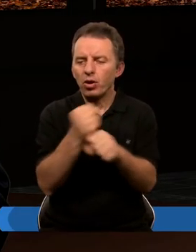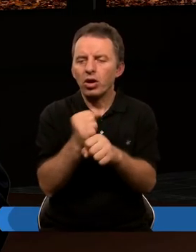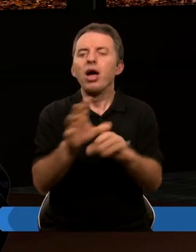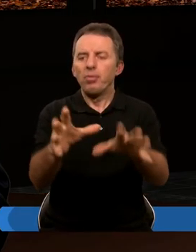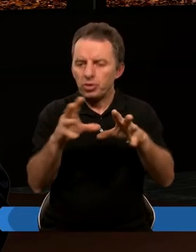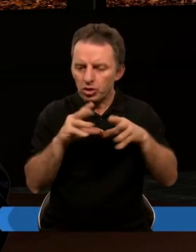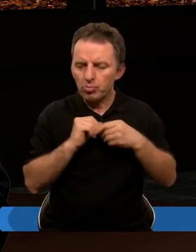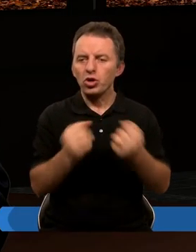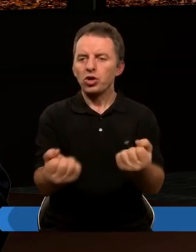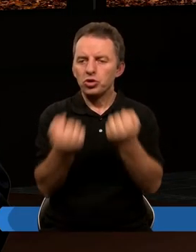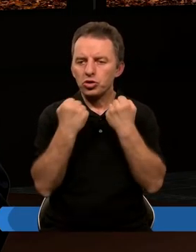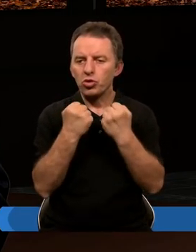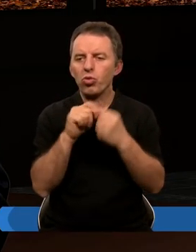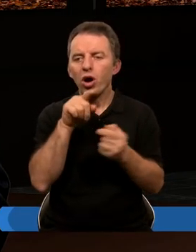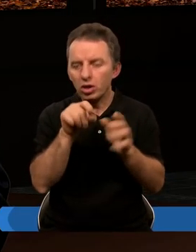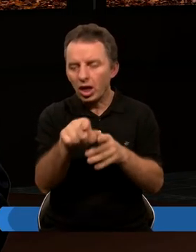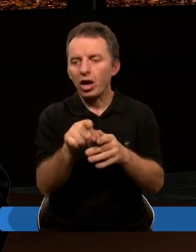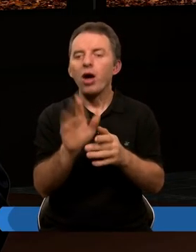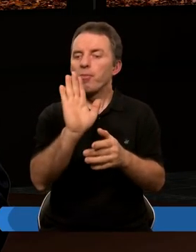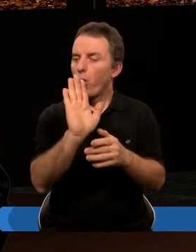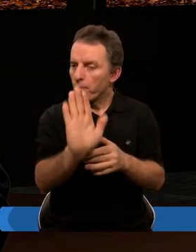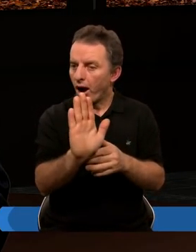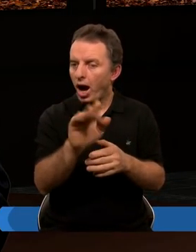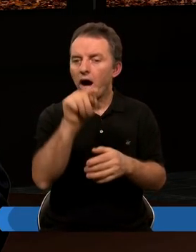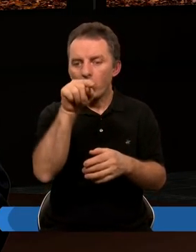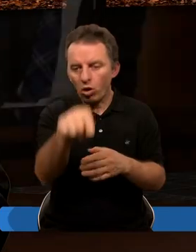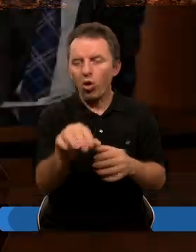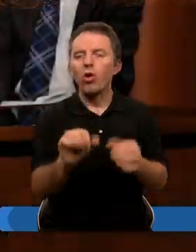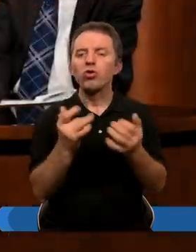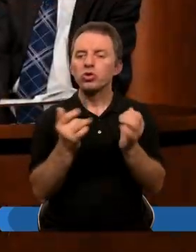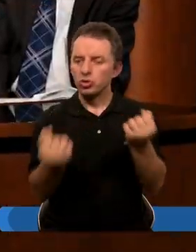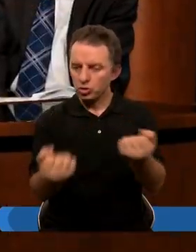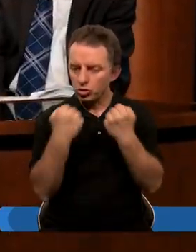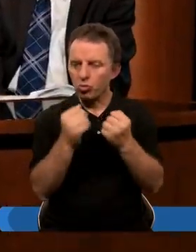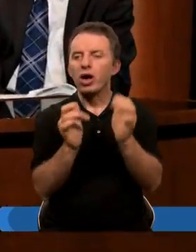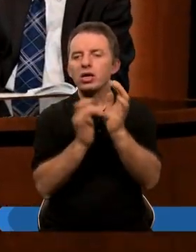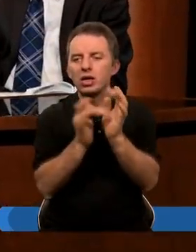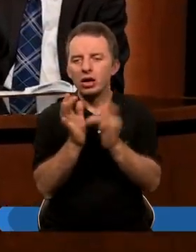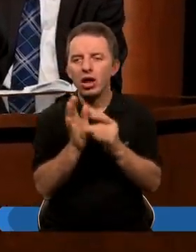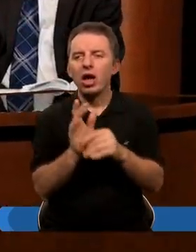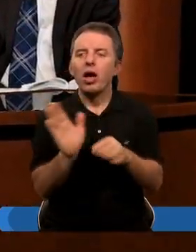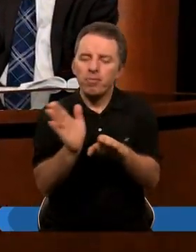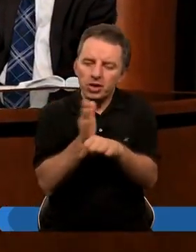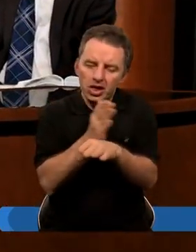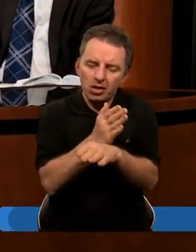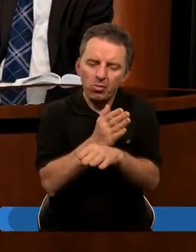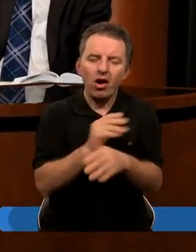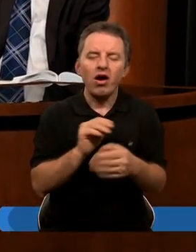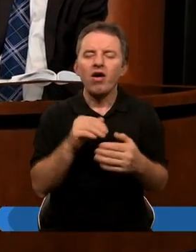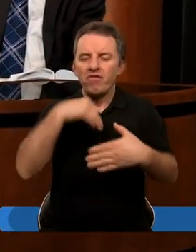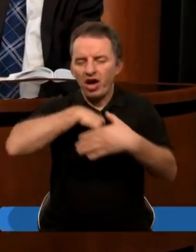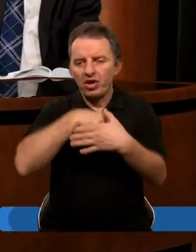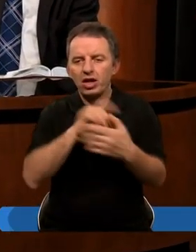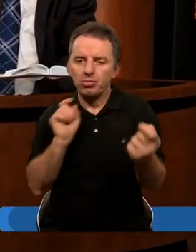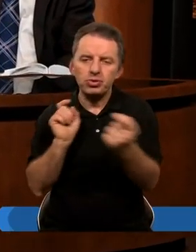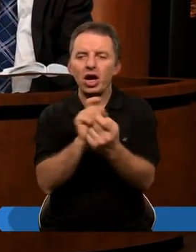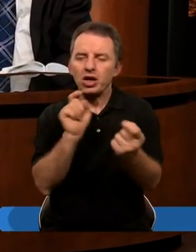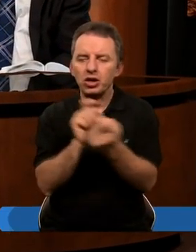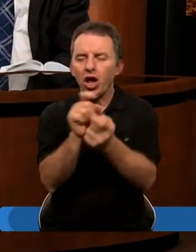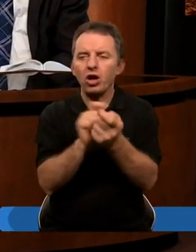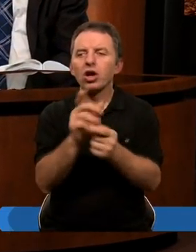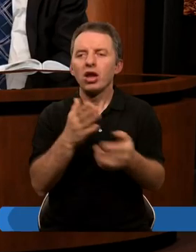od tego, który tę siłę ma. Jezus Chrystus. Czyli mimo tej wewnętrznej sprzeczności, jaka w